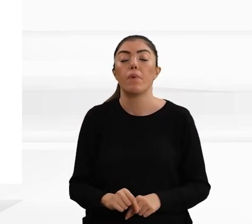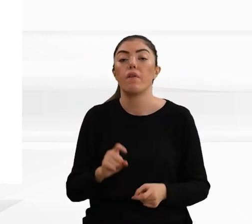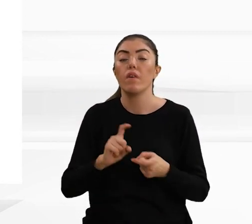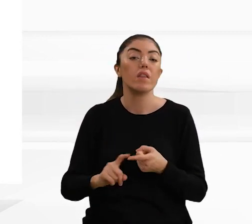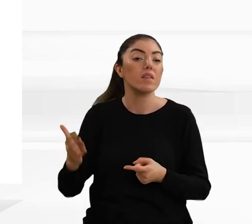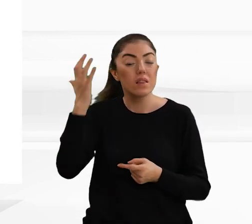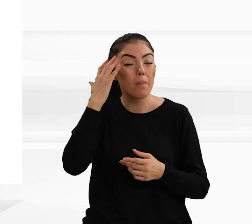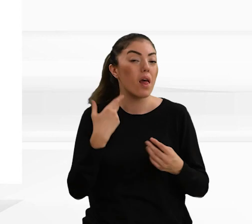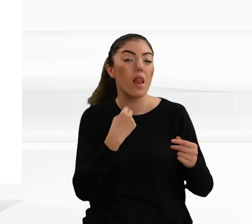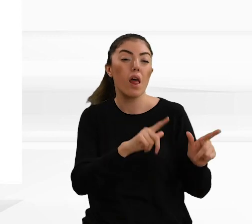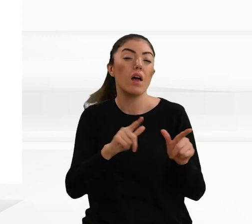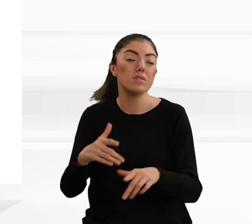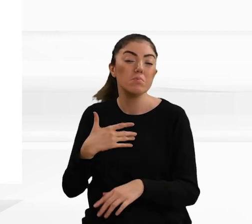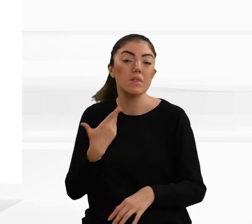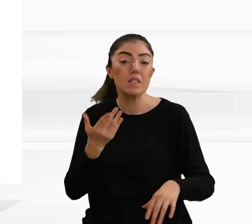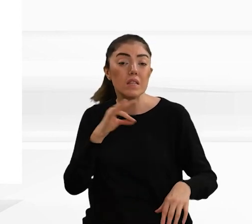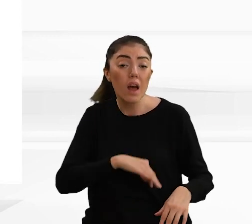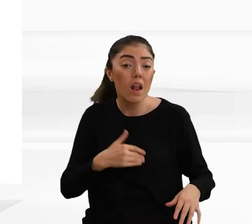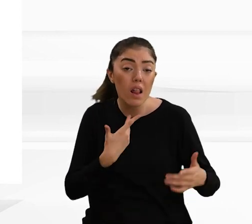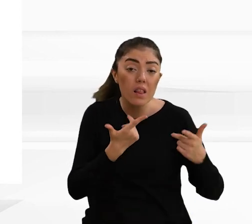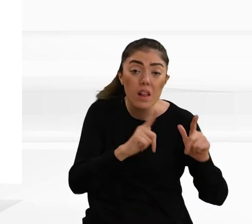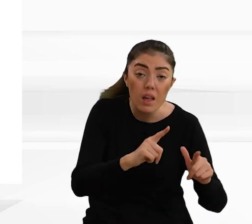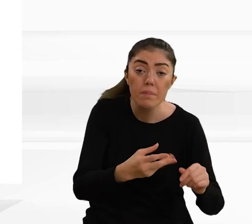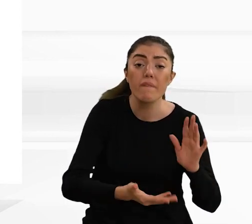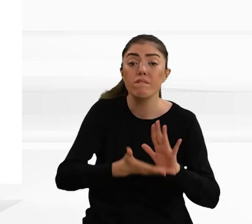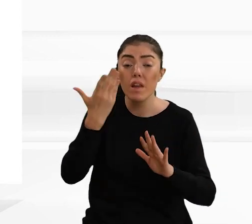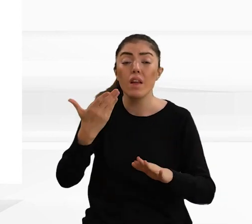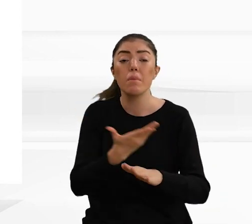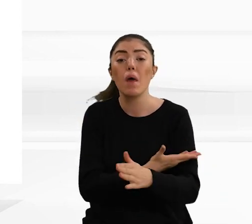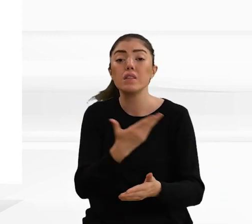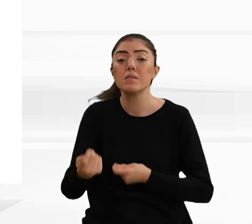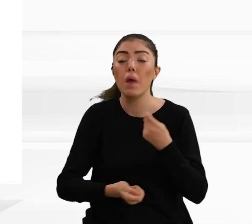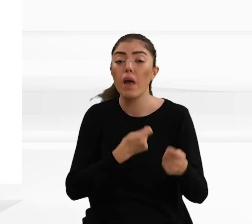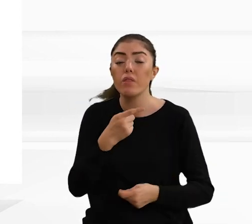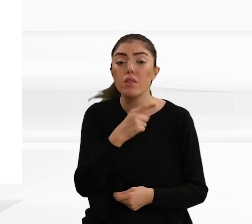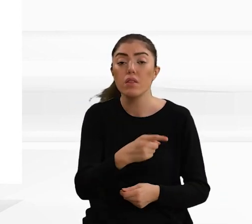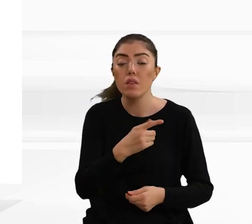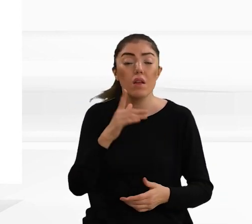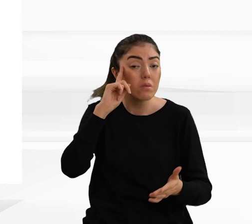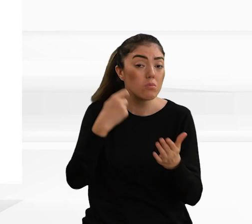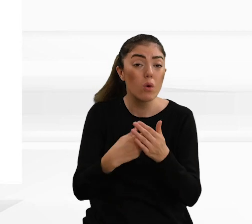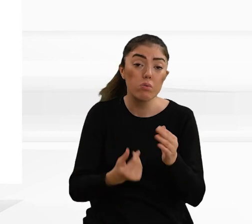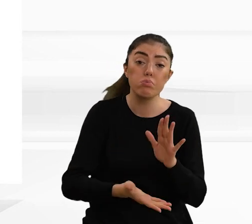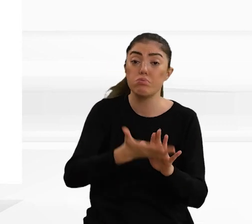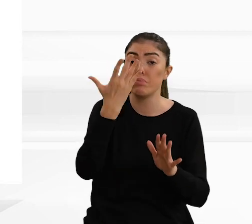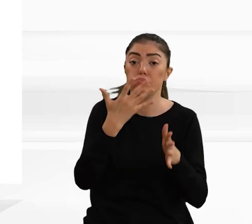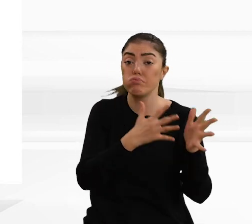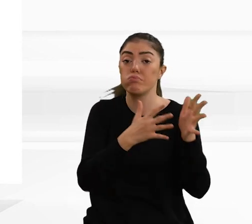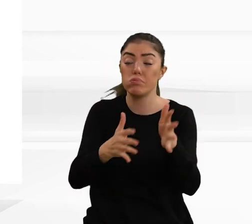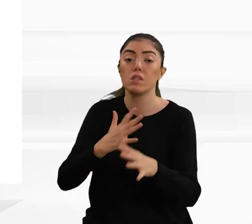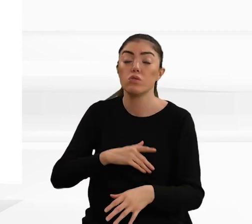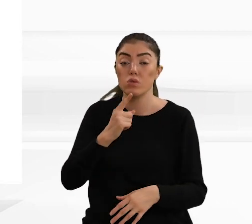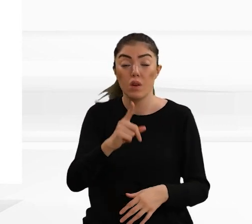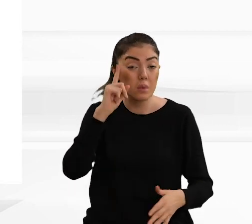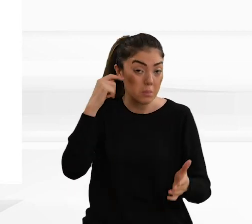temel ihtiyaçları duyulan gereksinim fazla olduğundan mal ve hizmetlere olan talebin artması ve bu talebi